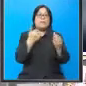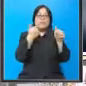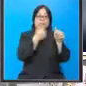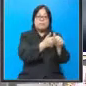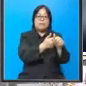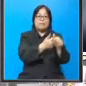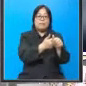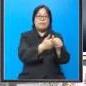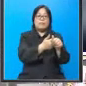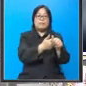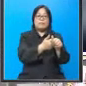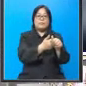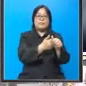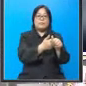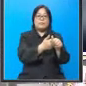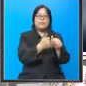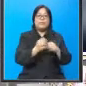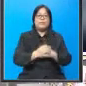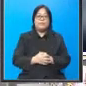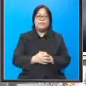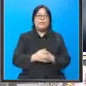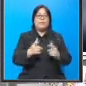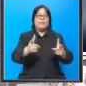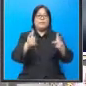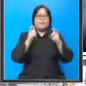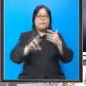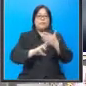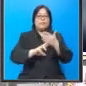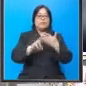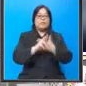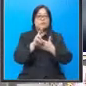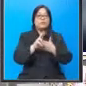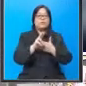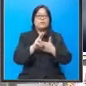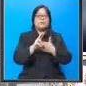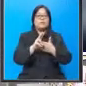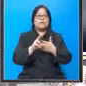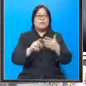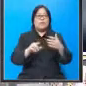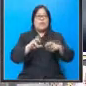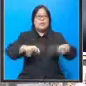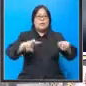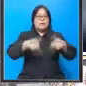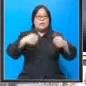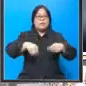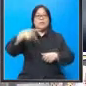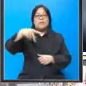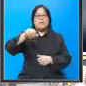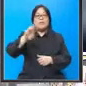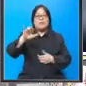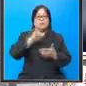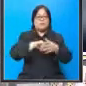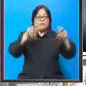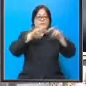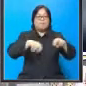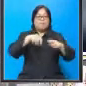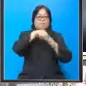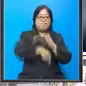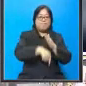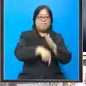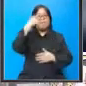berdasarkan daripada ps-3s analisis atau Empire yang akan dinilai secara lebih terperinci